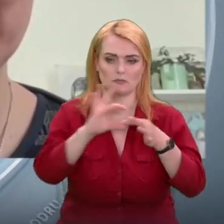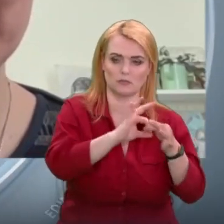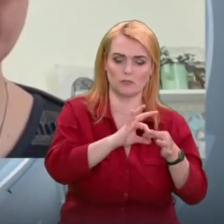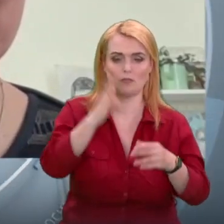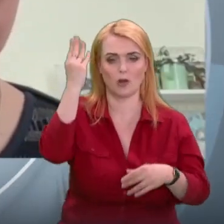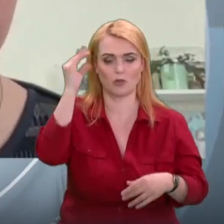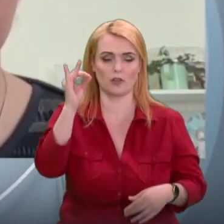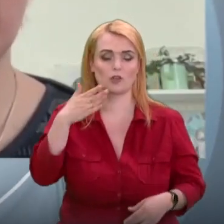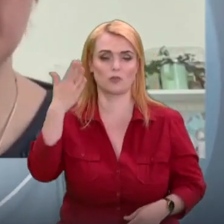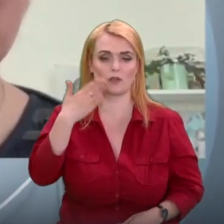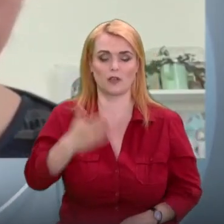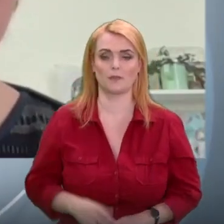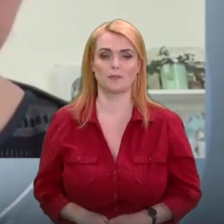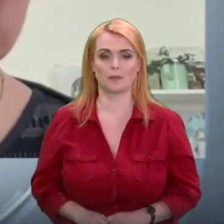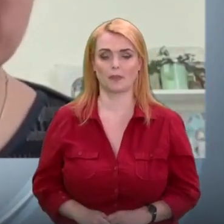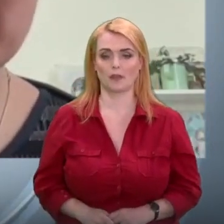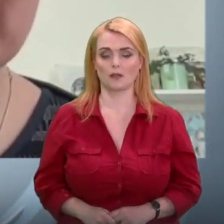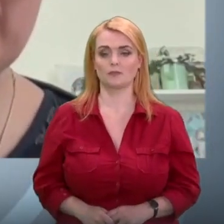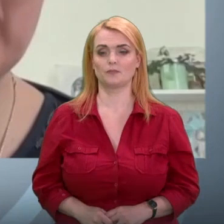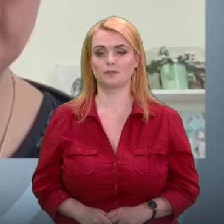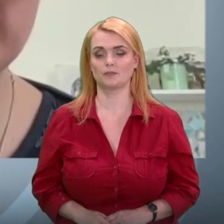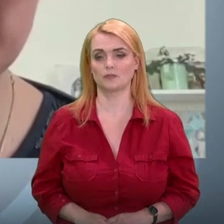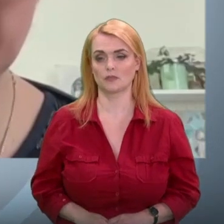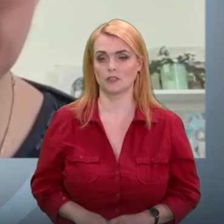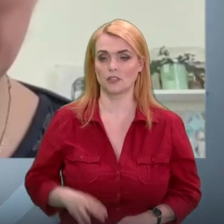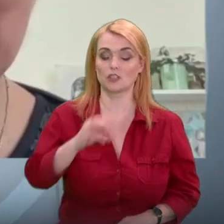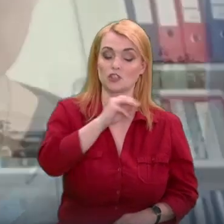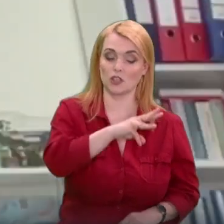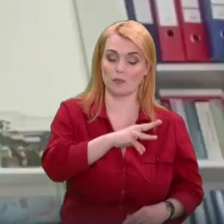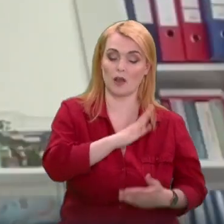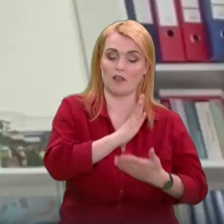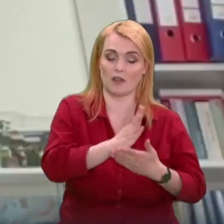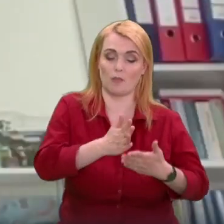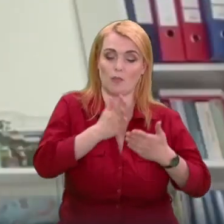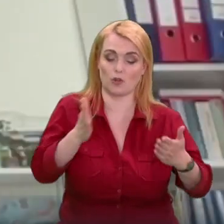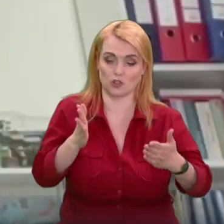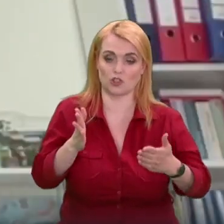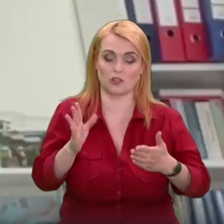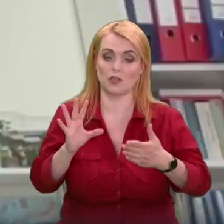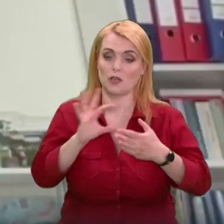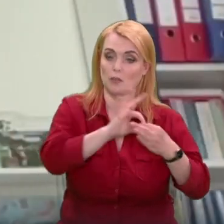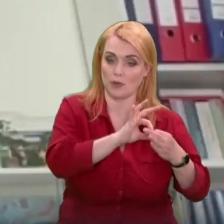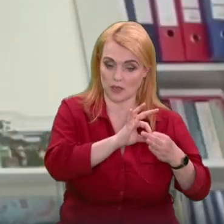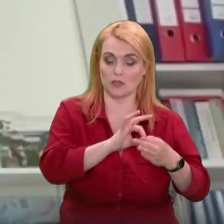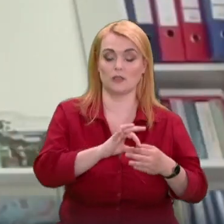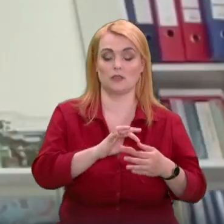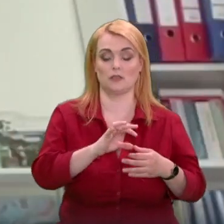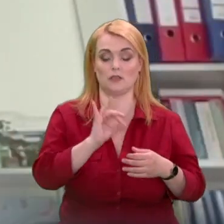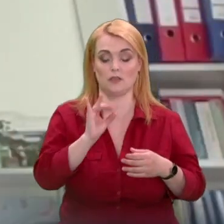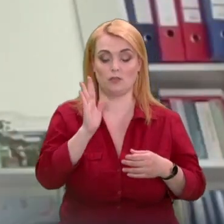noastre. Cu cât există mai multă interconectivitate, cu atât securitatea energetică este mai